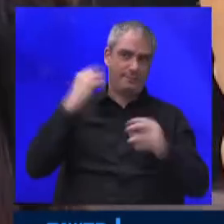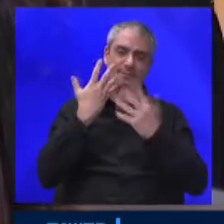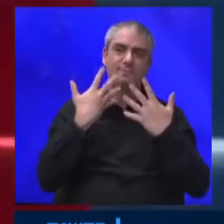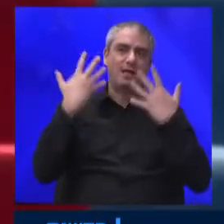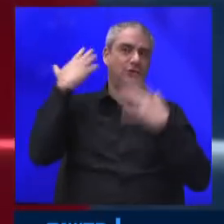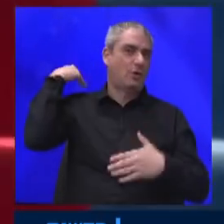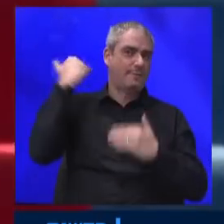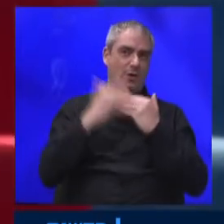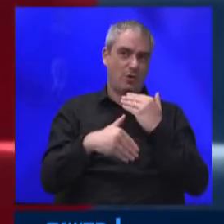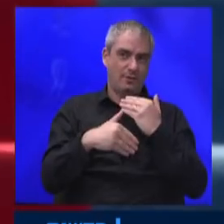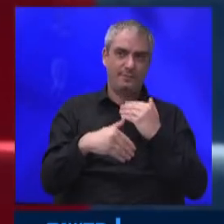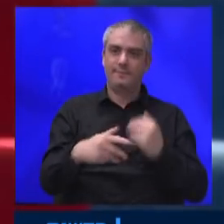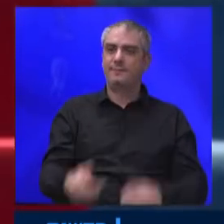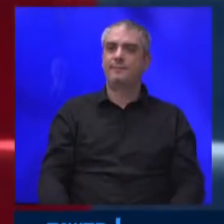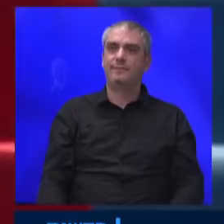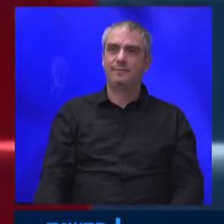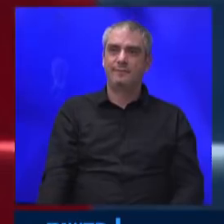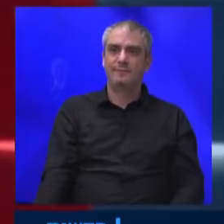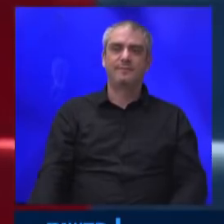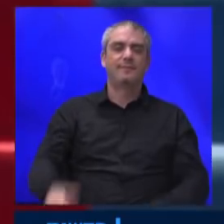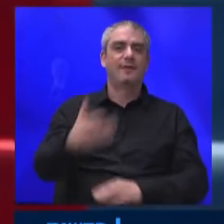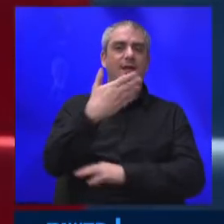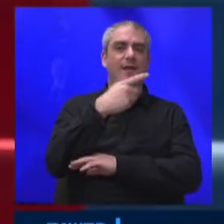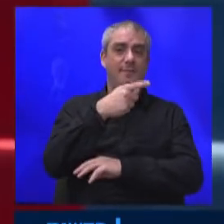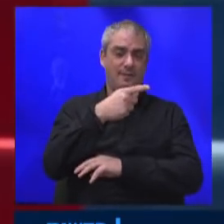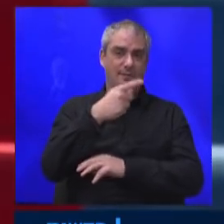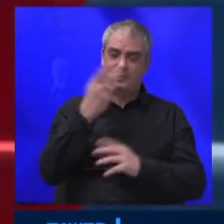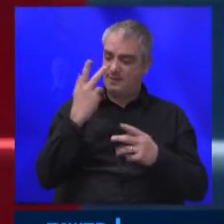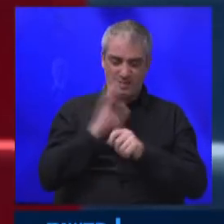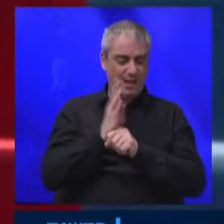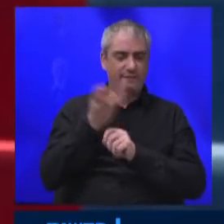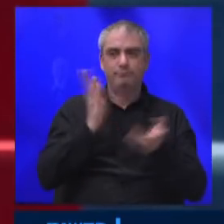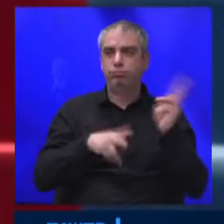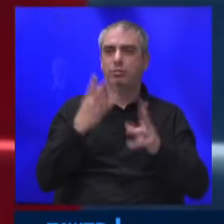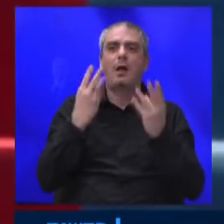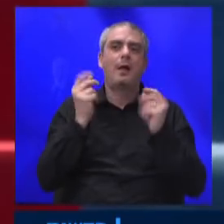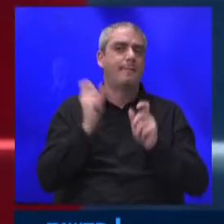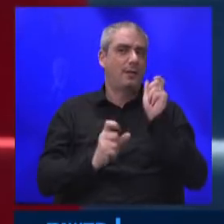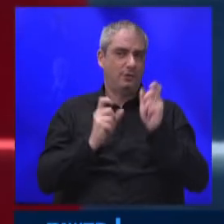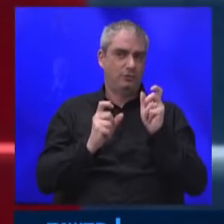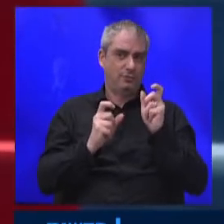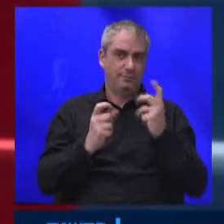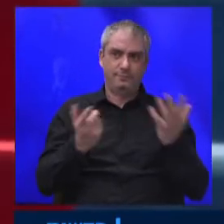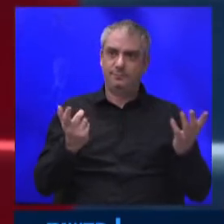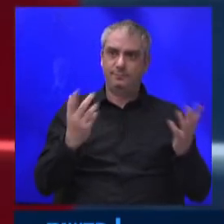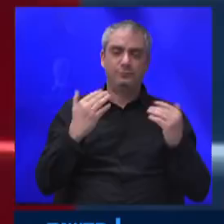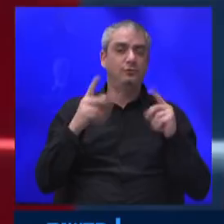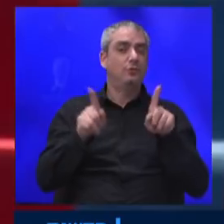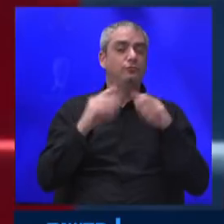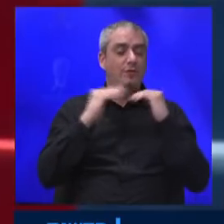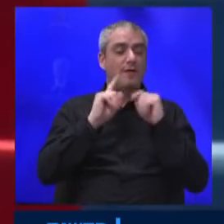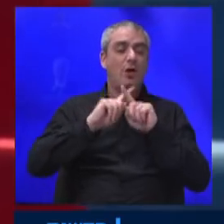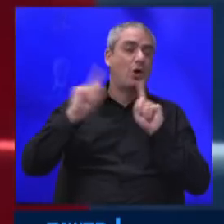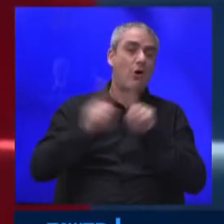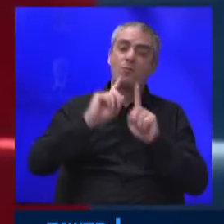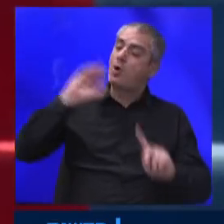האחרונים. Country has taken as many lives in one year as America lost in all of